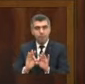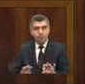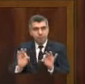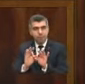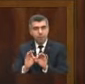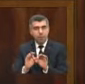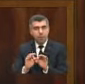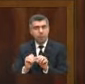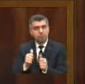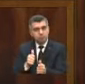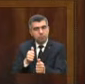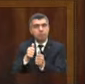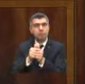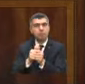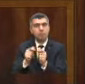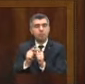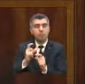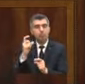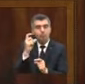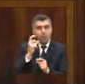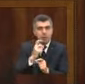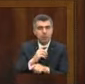تام مع ثوابت المغرب الدينية